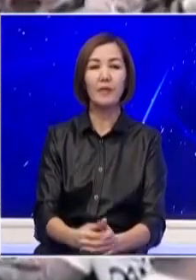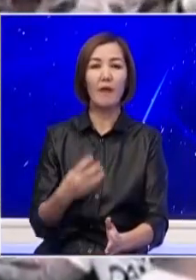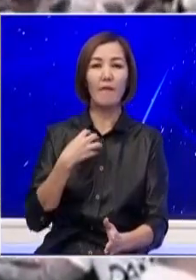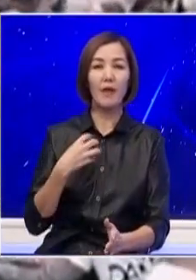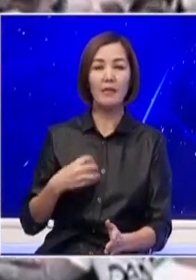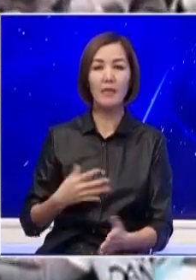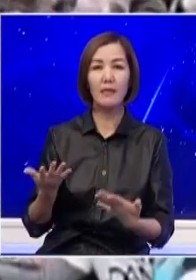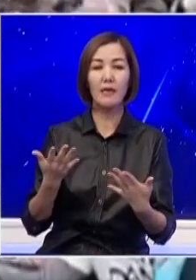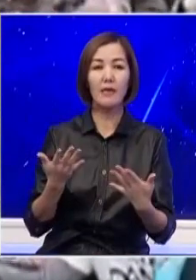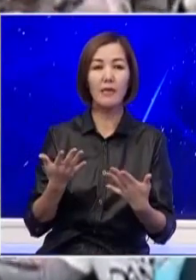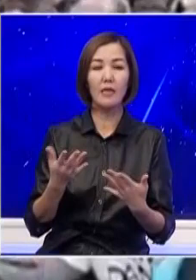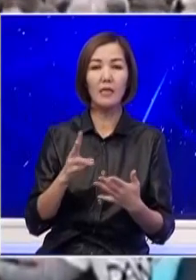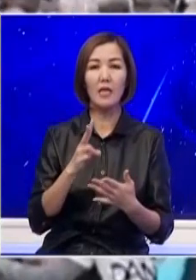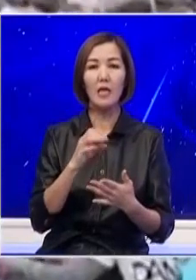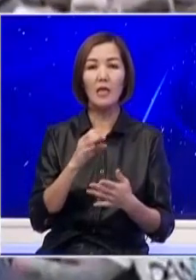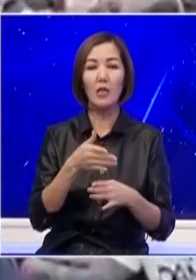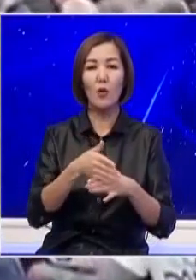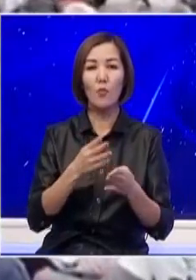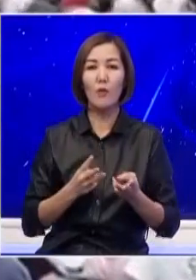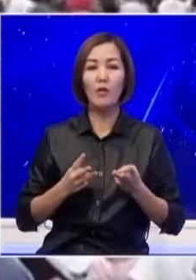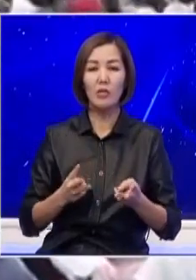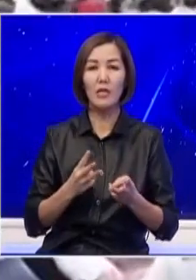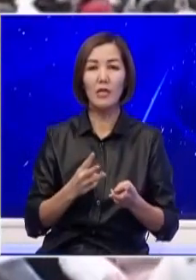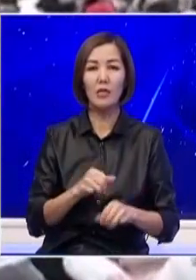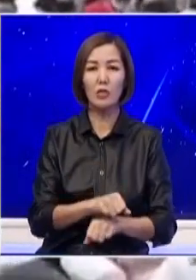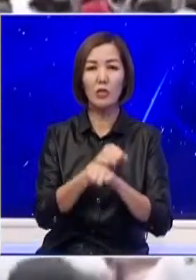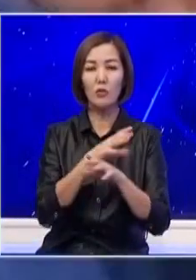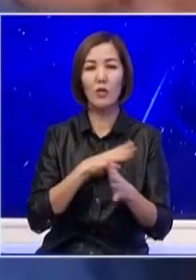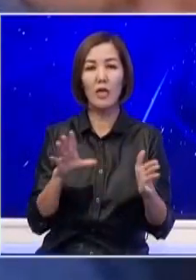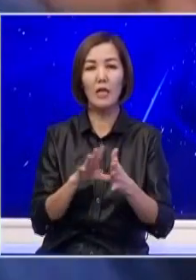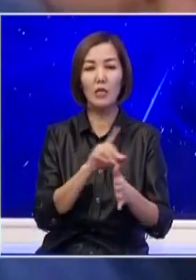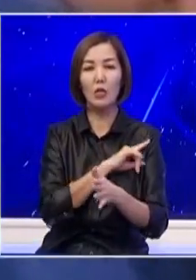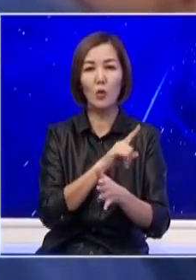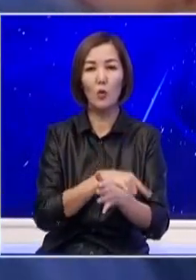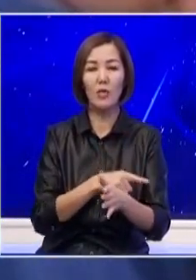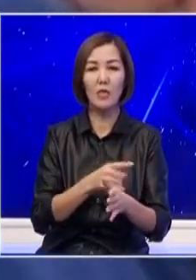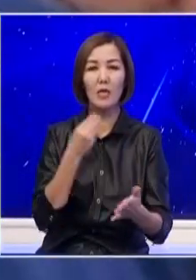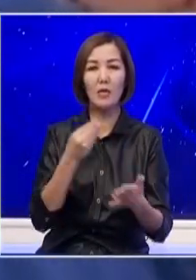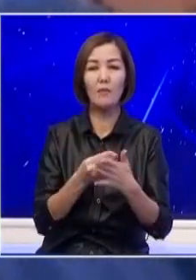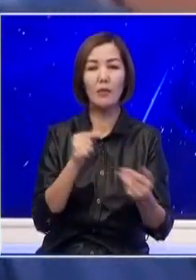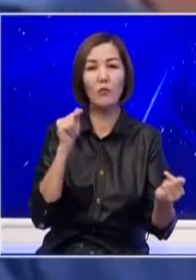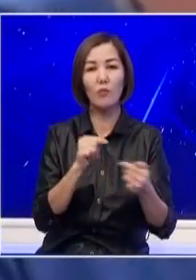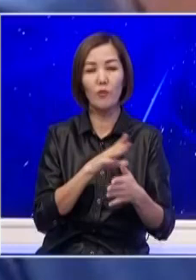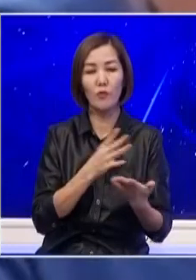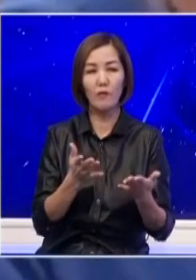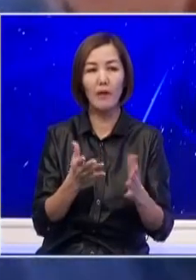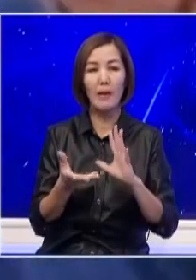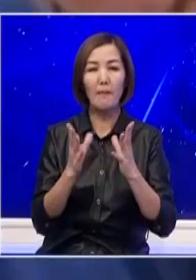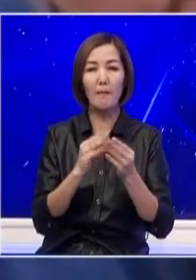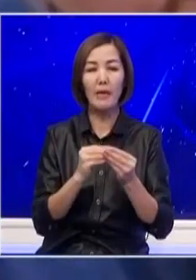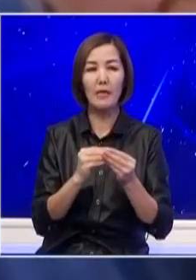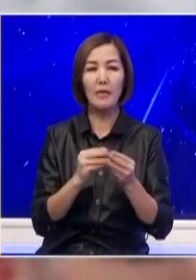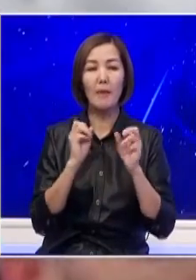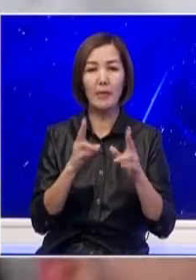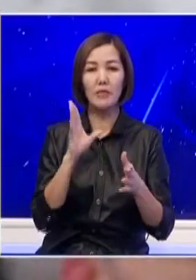Францияда бүкіл ел аумағынан наубайшылар Парижге келіп шеруге шықты. Олар электр қуатының қымбаттауына наразы. Наубайшылардың айтуынша бүкіл салаға қатер